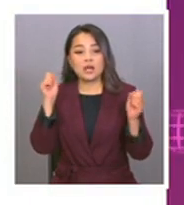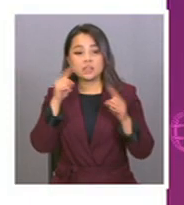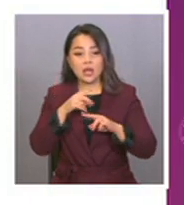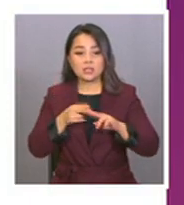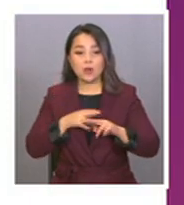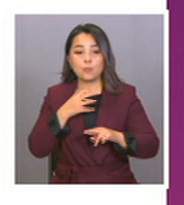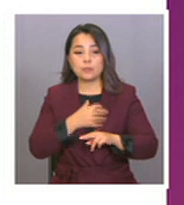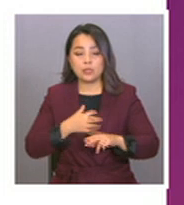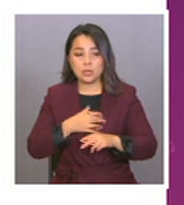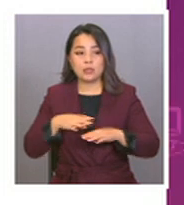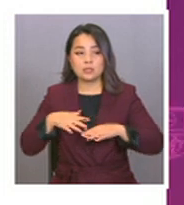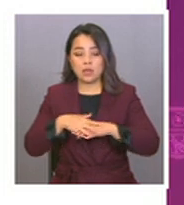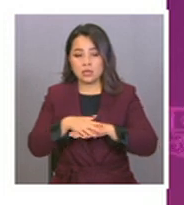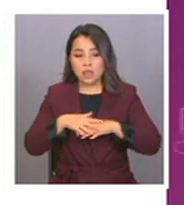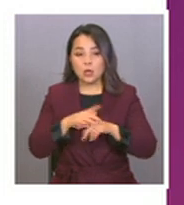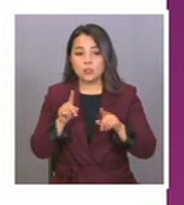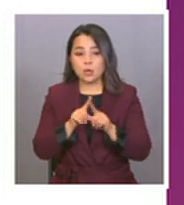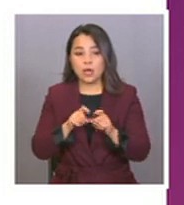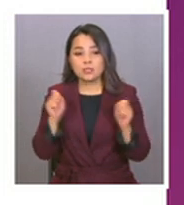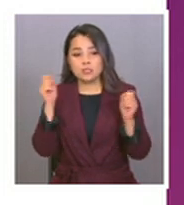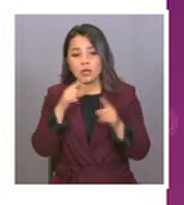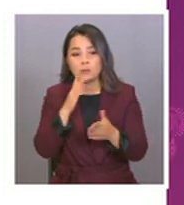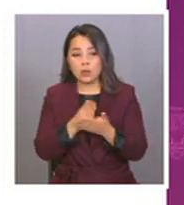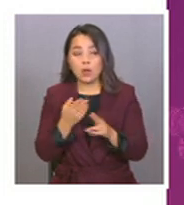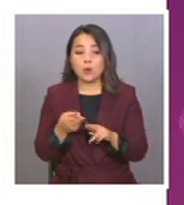керекті шамаларды да анықтап алдық.